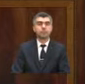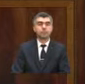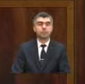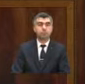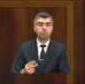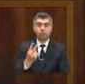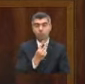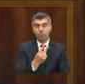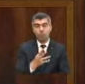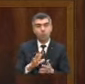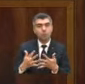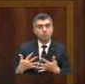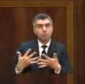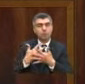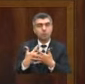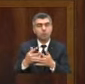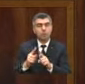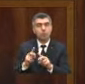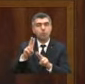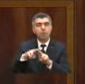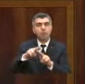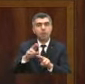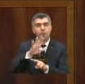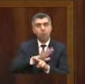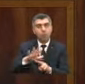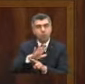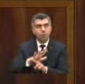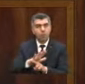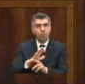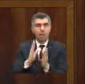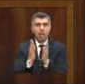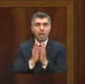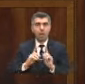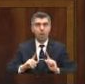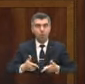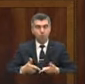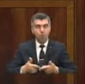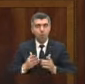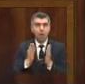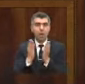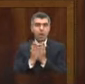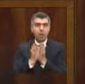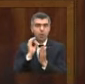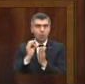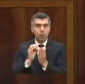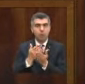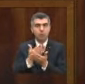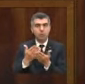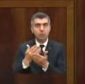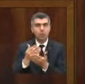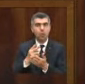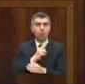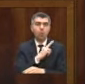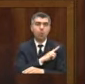عن المراكز الجامعية الاستشفائية، ممثلين عن معاهد التكوين الطبي، ممثلين عن أساتذة كلية الطب